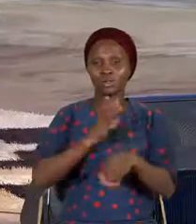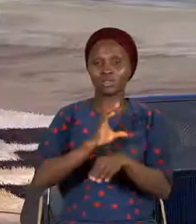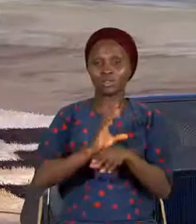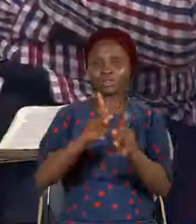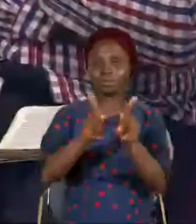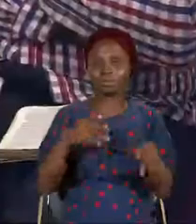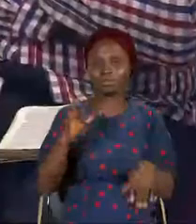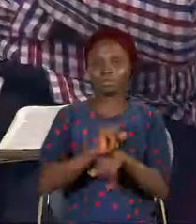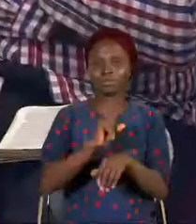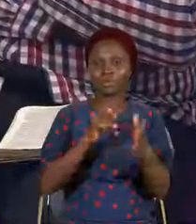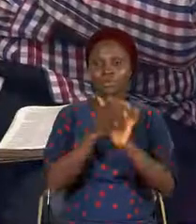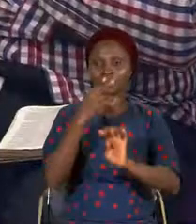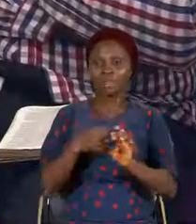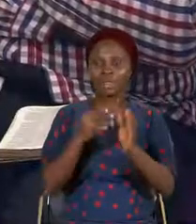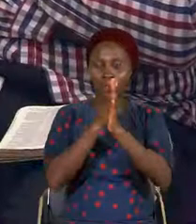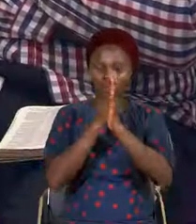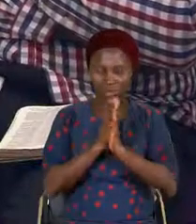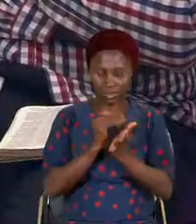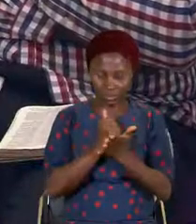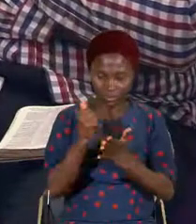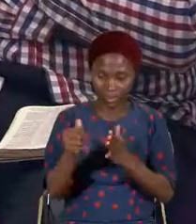dans nos lieux de travail, au nom de Jésus.